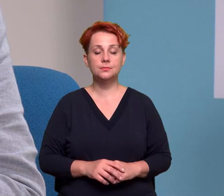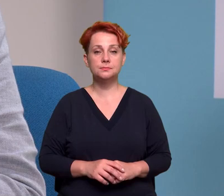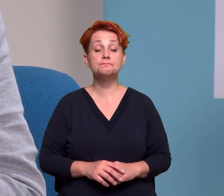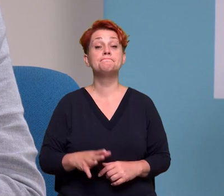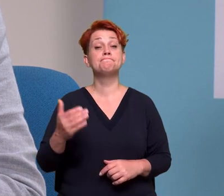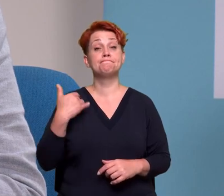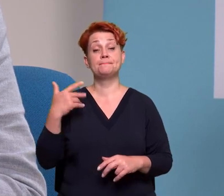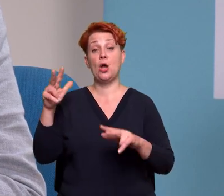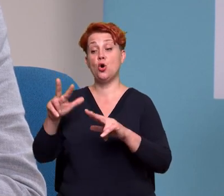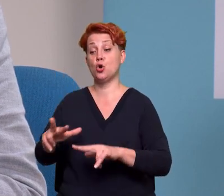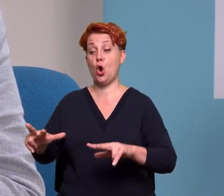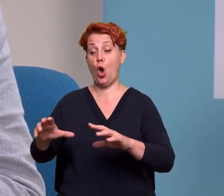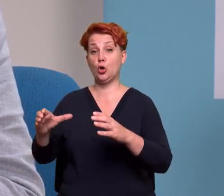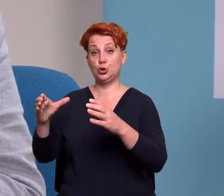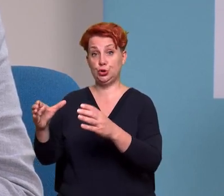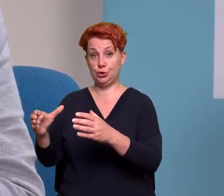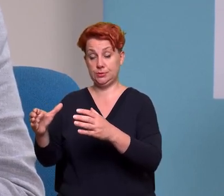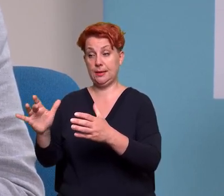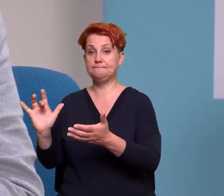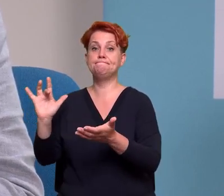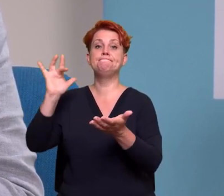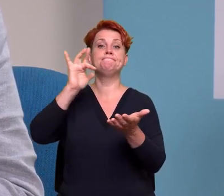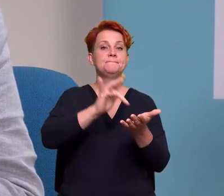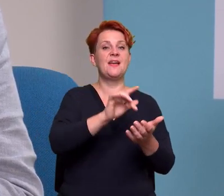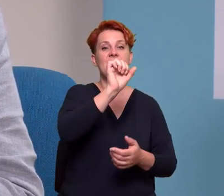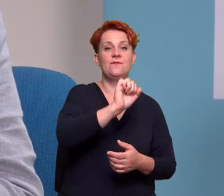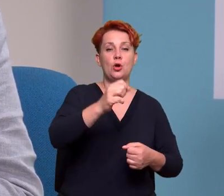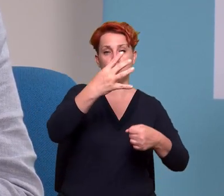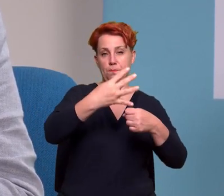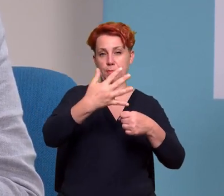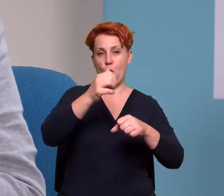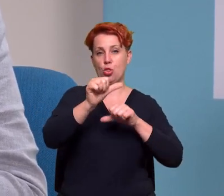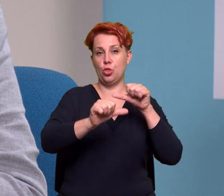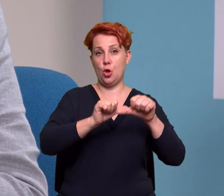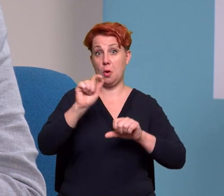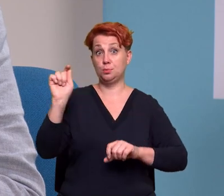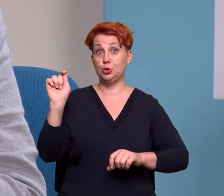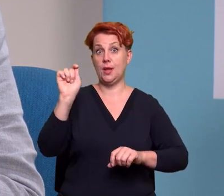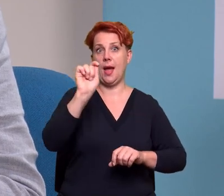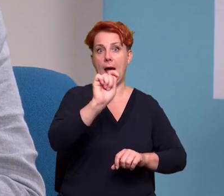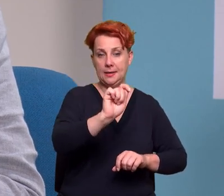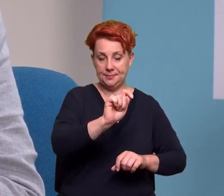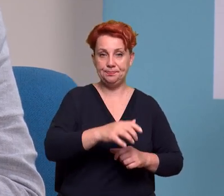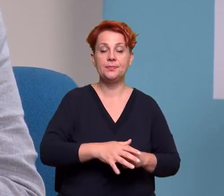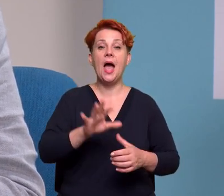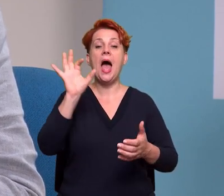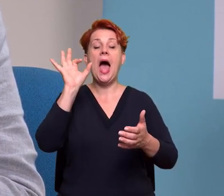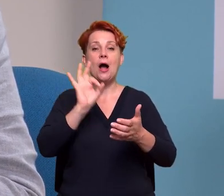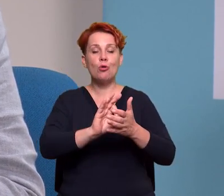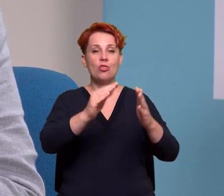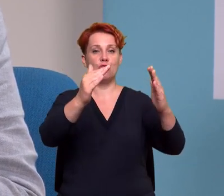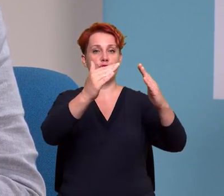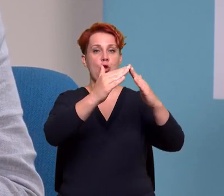pewna rodzina, która przyjechała do Wrocławia w 1945 roku, minęła się na progu